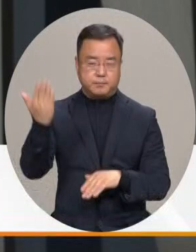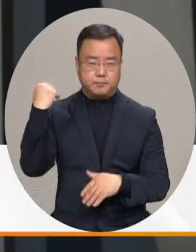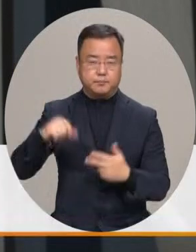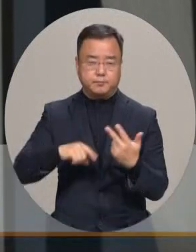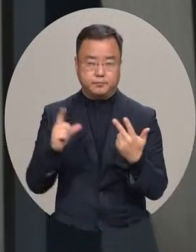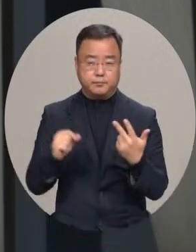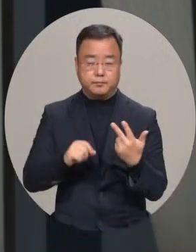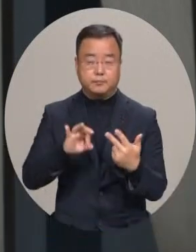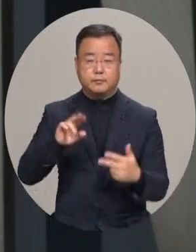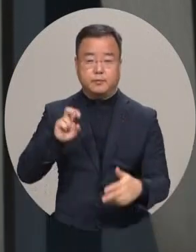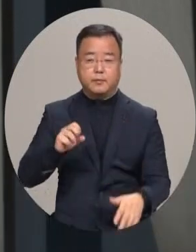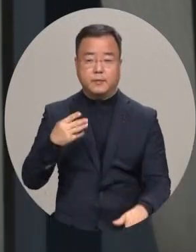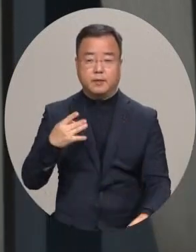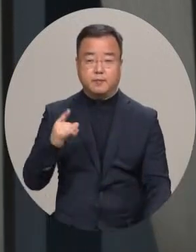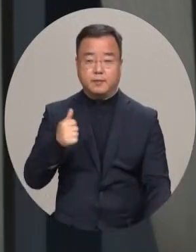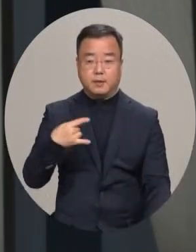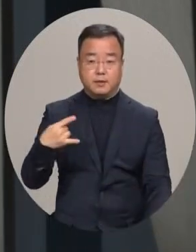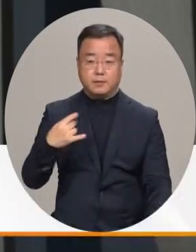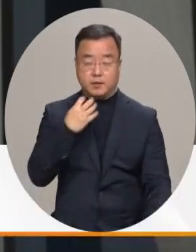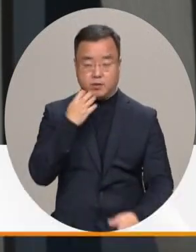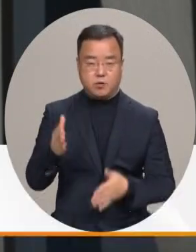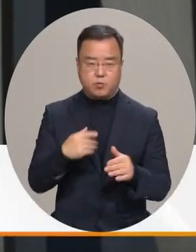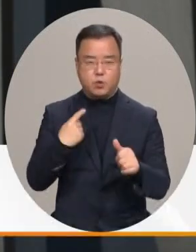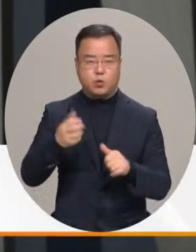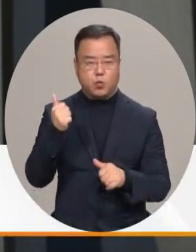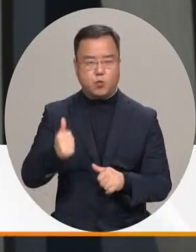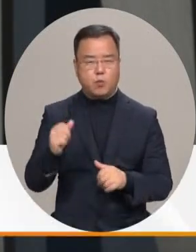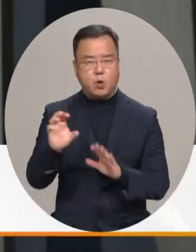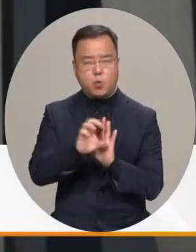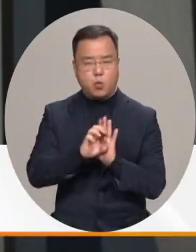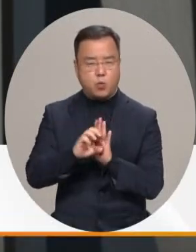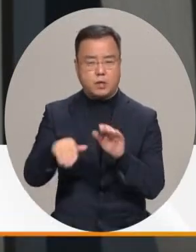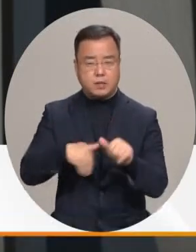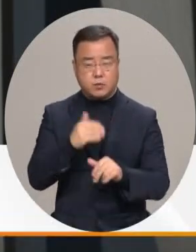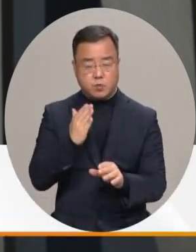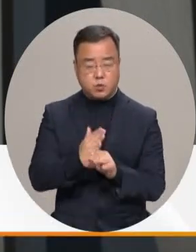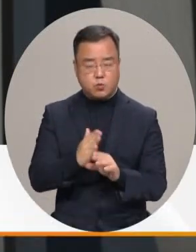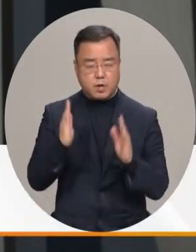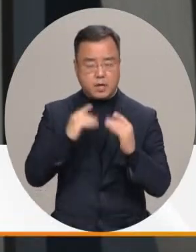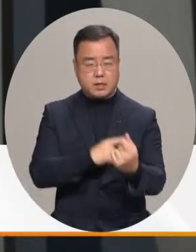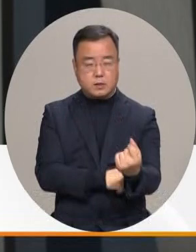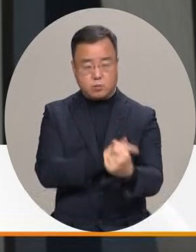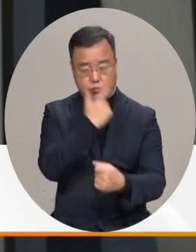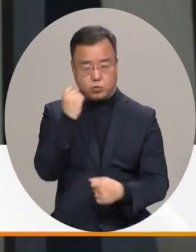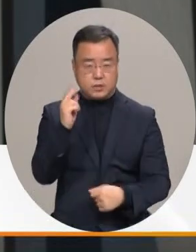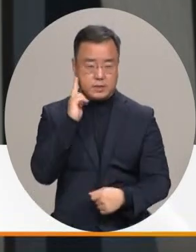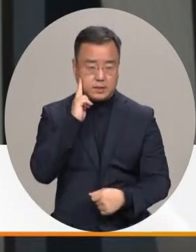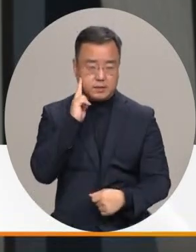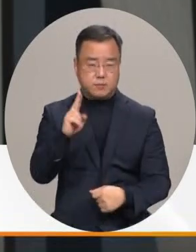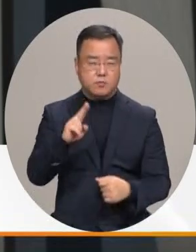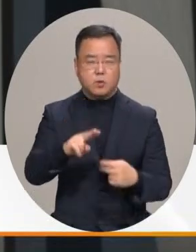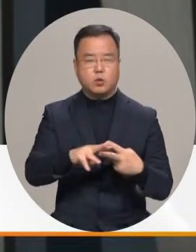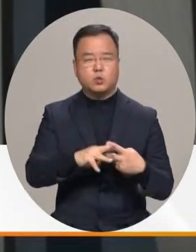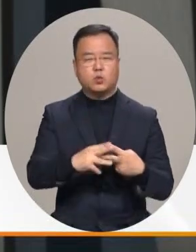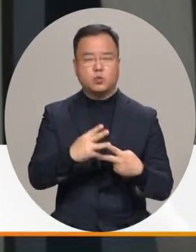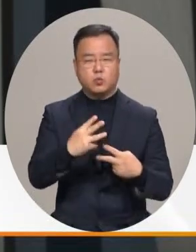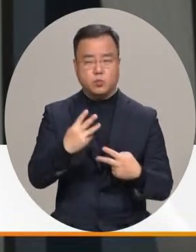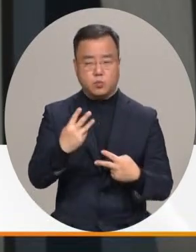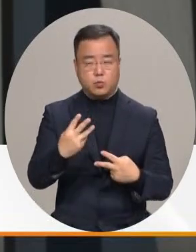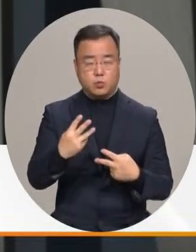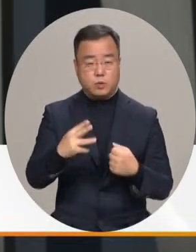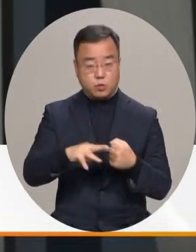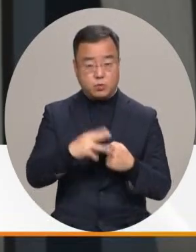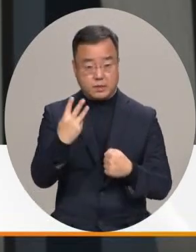임태이 경기교육감은 코로나로 학력 결손이 심각한 초등학교 3학년과 중학교 1학년에 대해선 맞춤형